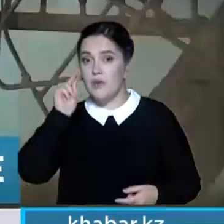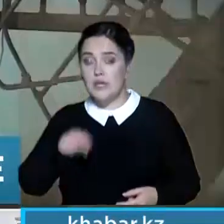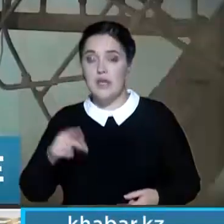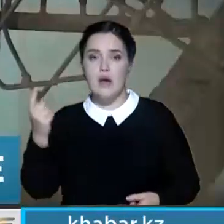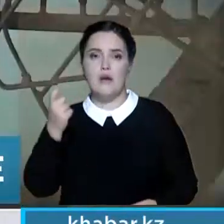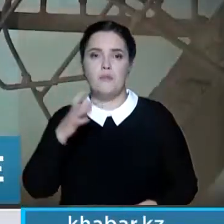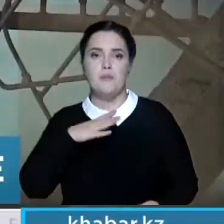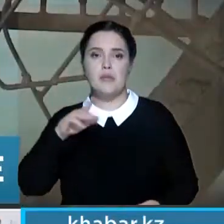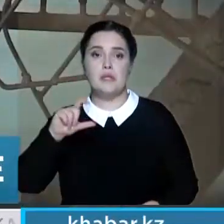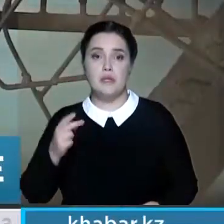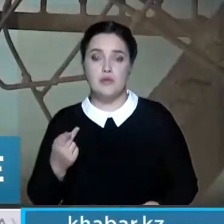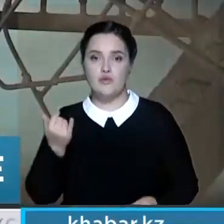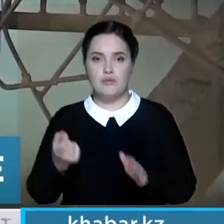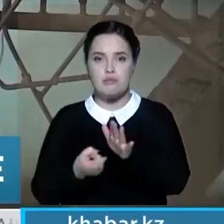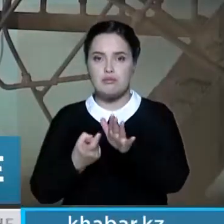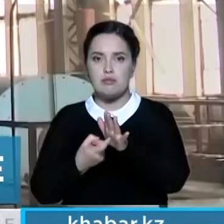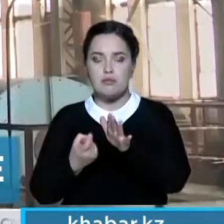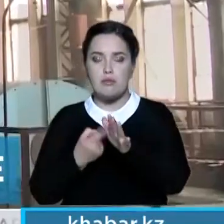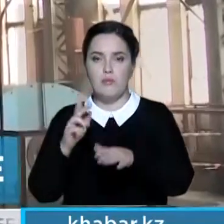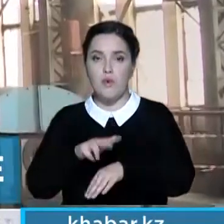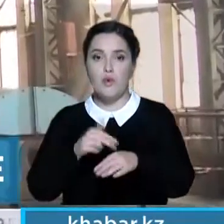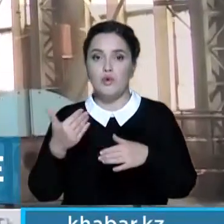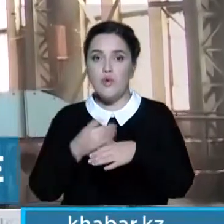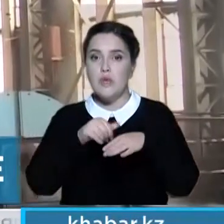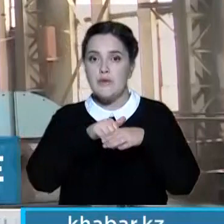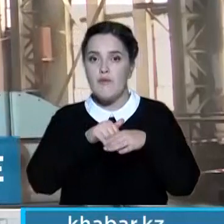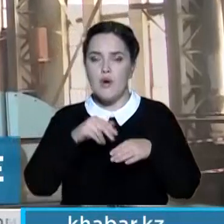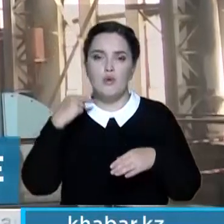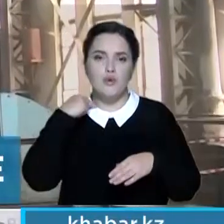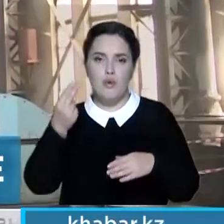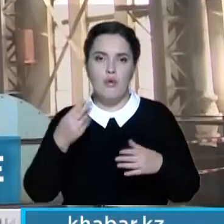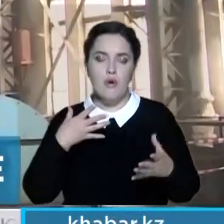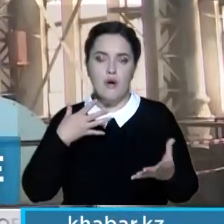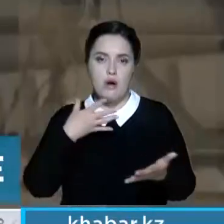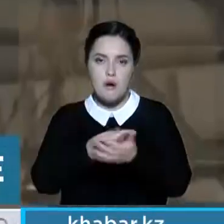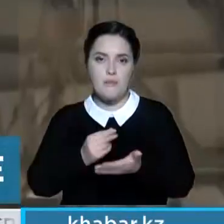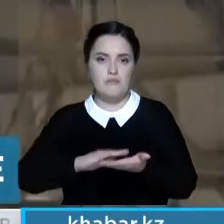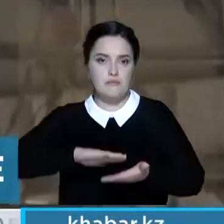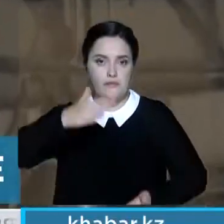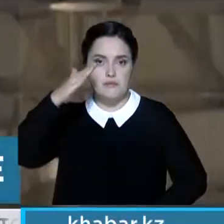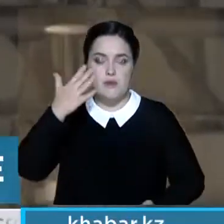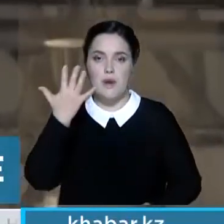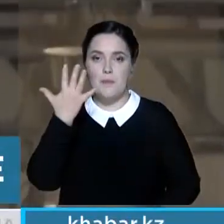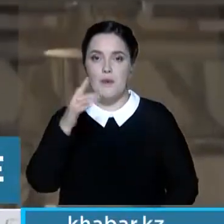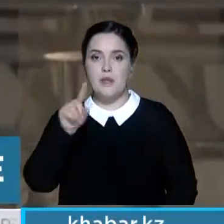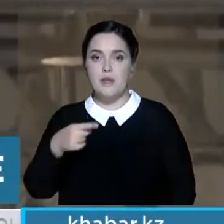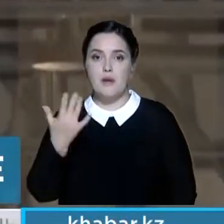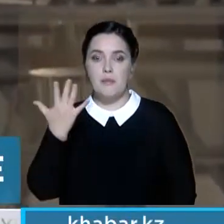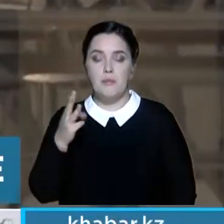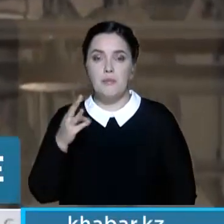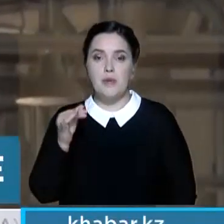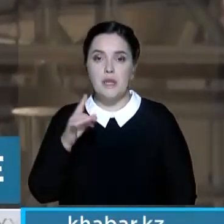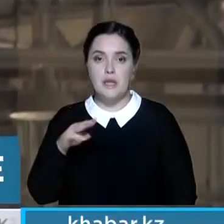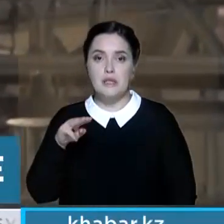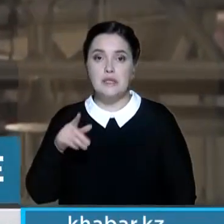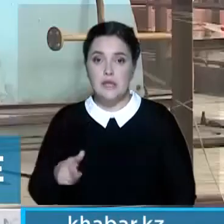хозяев ТЭЦ. Сейчас они под следствием, а новый инвестор гасит долги предприятия. Их накопилось около 5,5 миллиардов тенге.